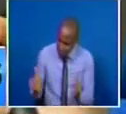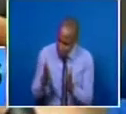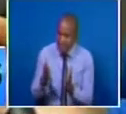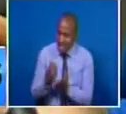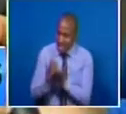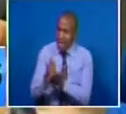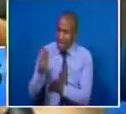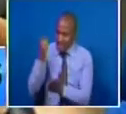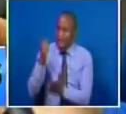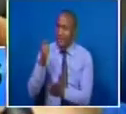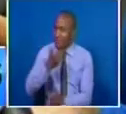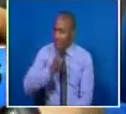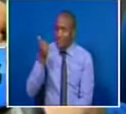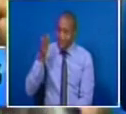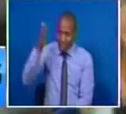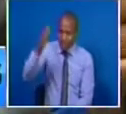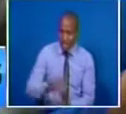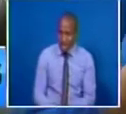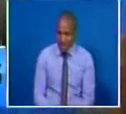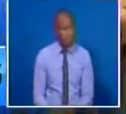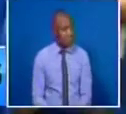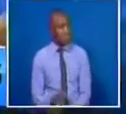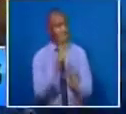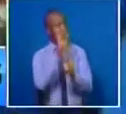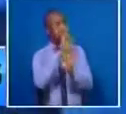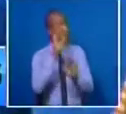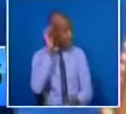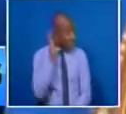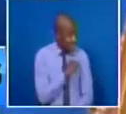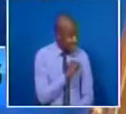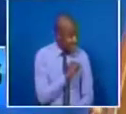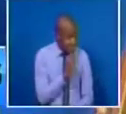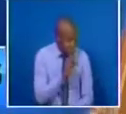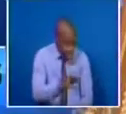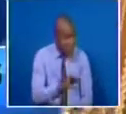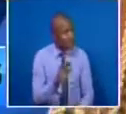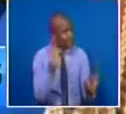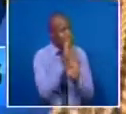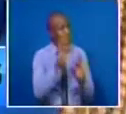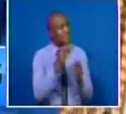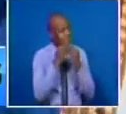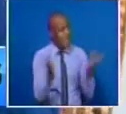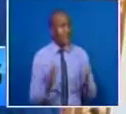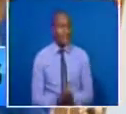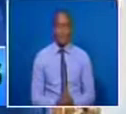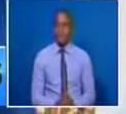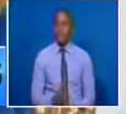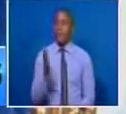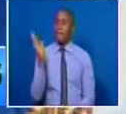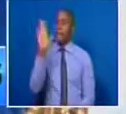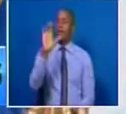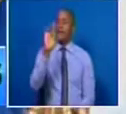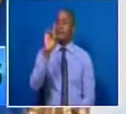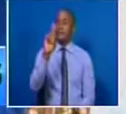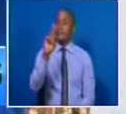make Kenya better, to give Kenya a better future. Wow. Haya, mmemsikia wenyewe mtazamaji. Kwa hivyo moja kwa moja na kurudisha kwake Duncan